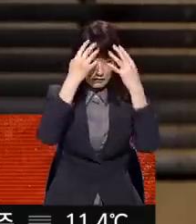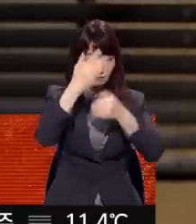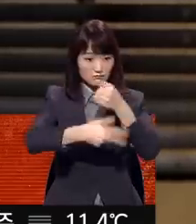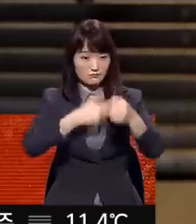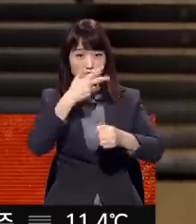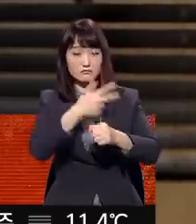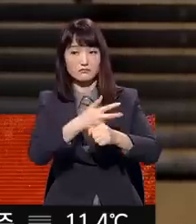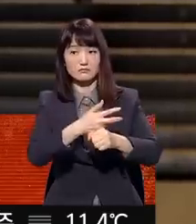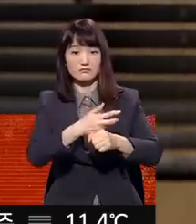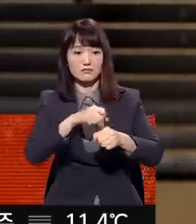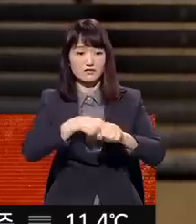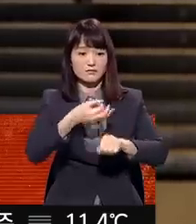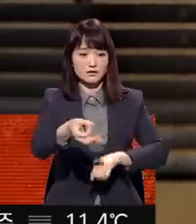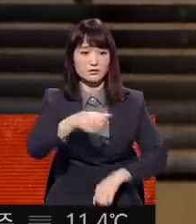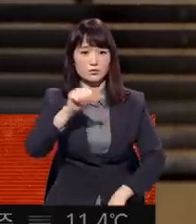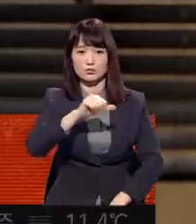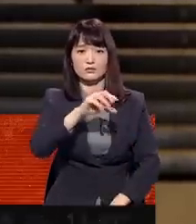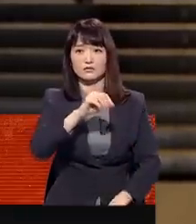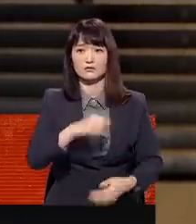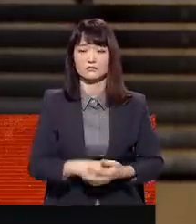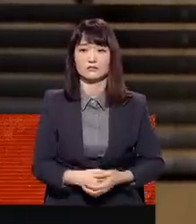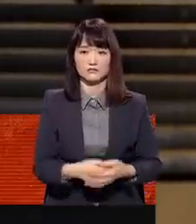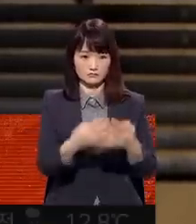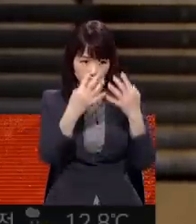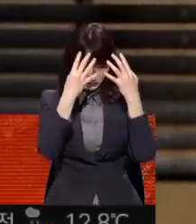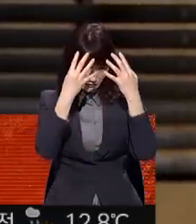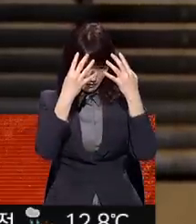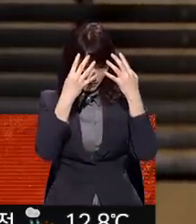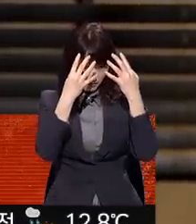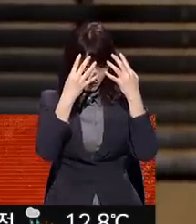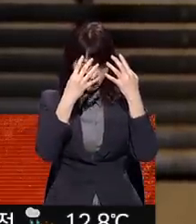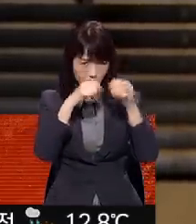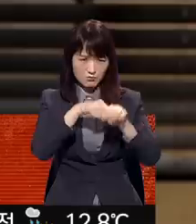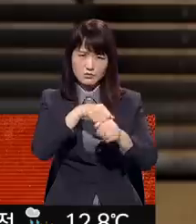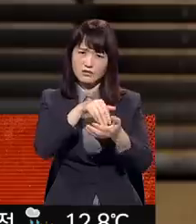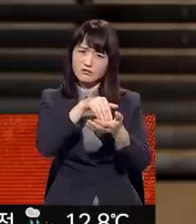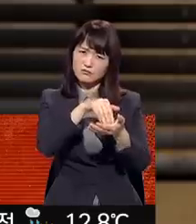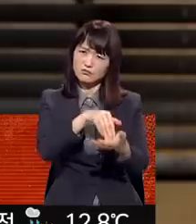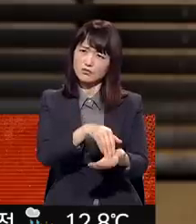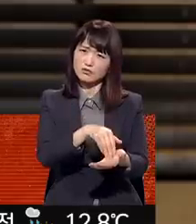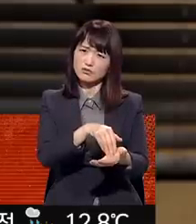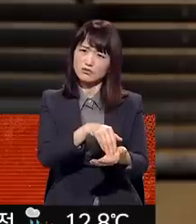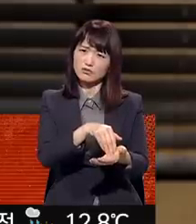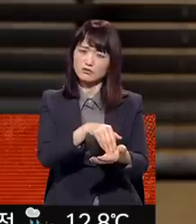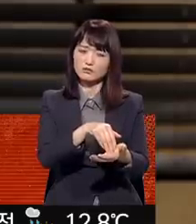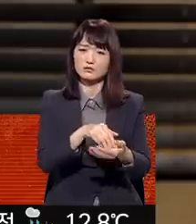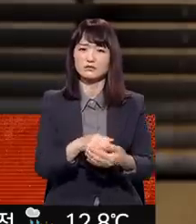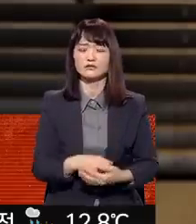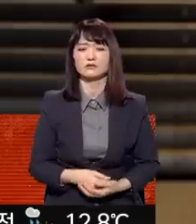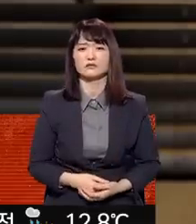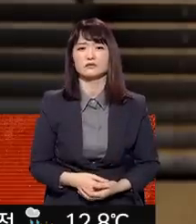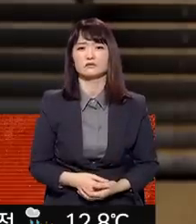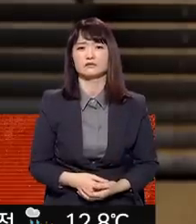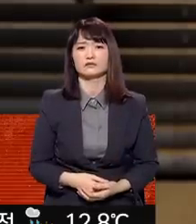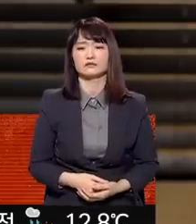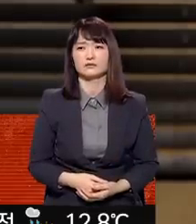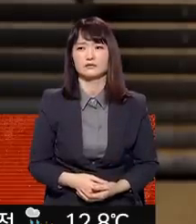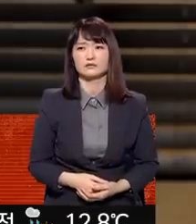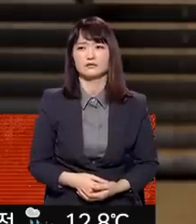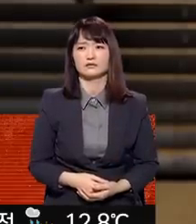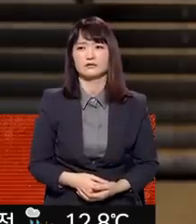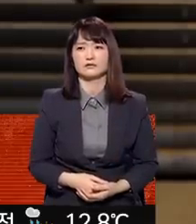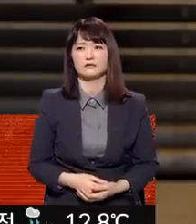징역 또는 5천만 원의 벌금입니다. 징역이 될 수 있는 큰 범죄를 저질렀는데 엉뚱한 얘기를 하면 안 되고요. 또 이런 글을 썼다고